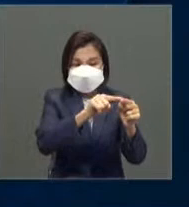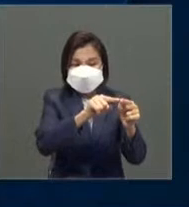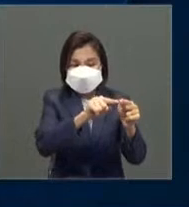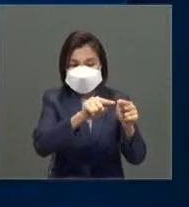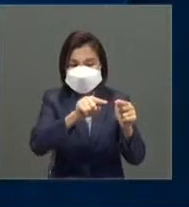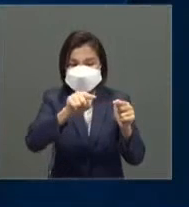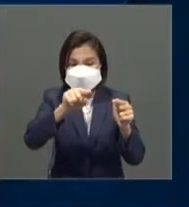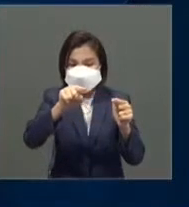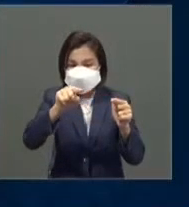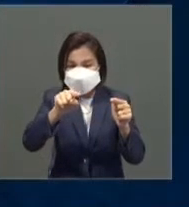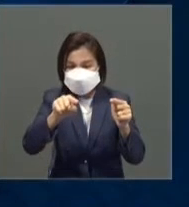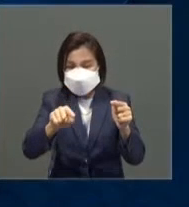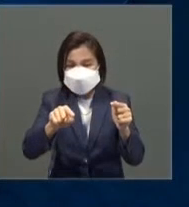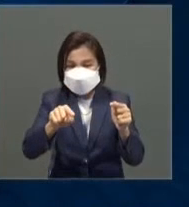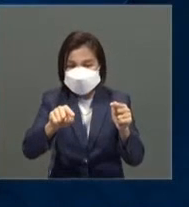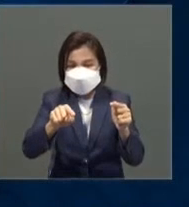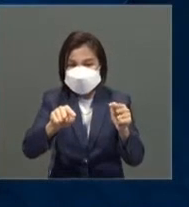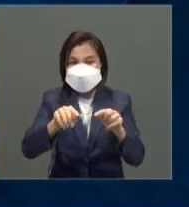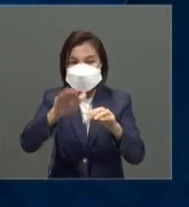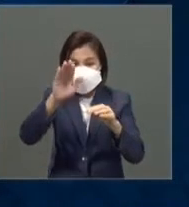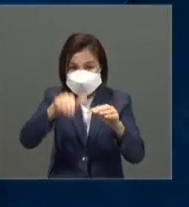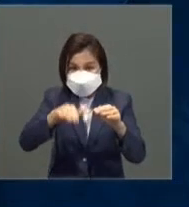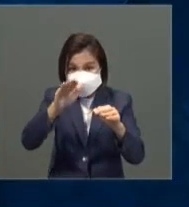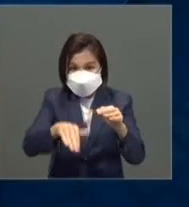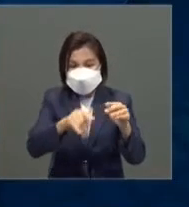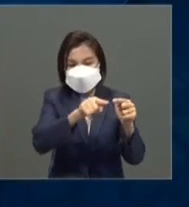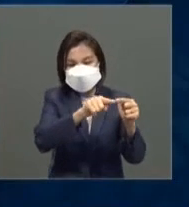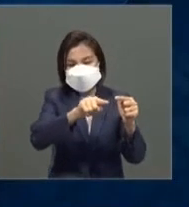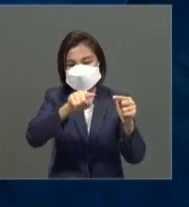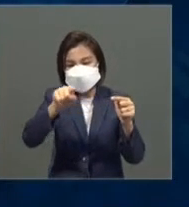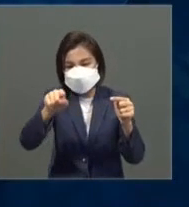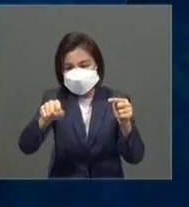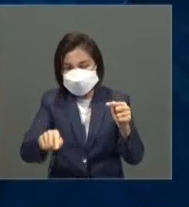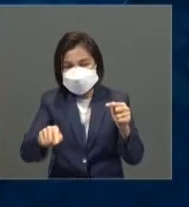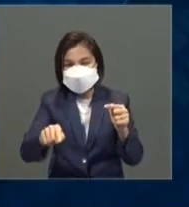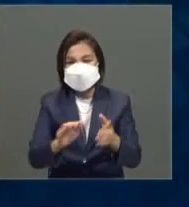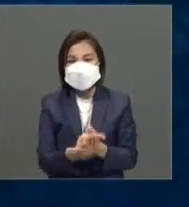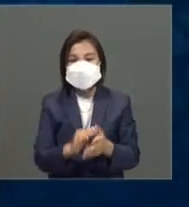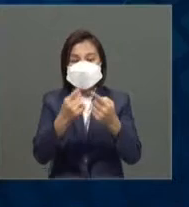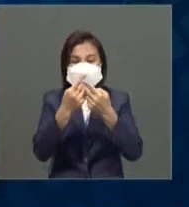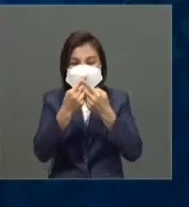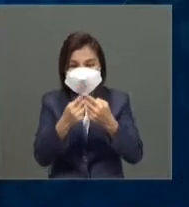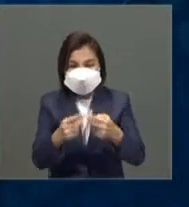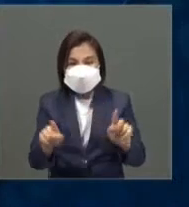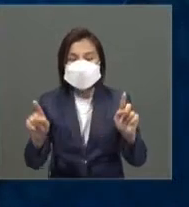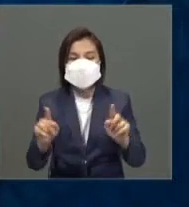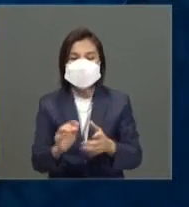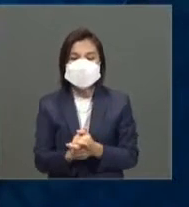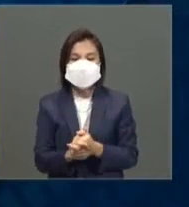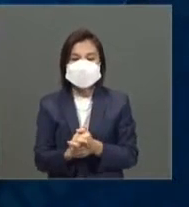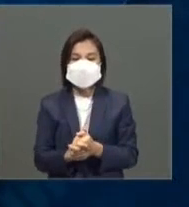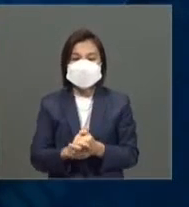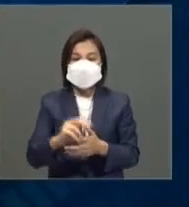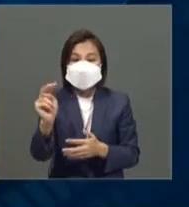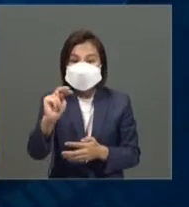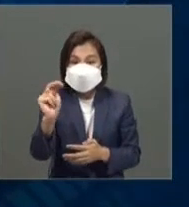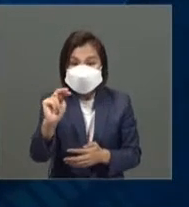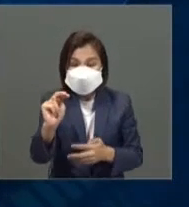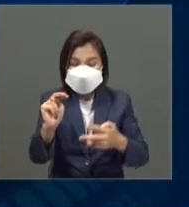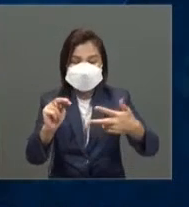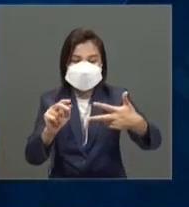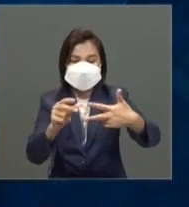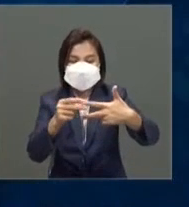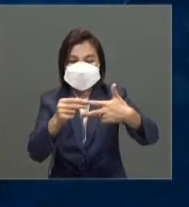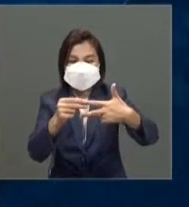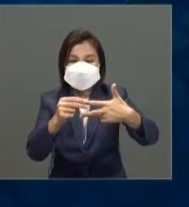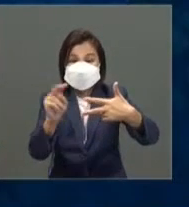แตะที่ 20% เมื่อไม่กี่วันนี้เองนะครับแต่อย่างที่ว่าเส้นสีน้ำเงินหรือเส้นสีฟ้าที่ว่